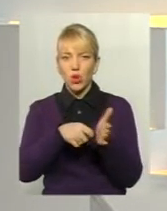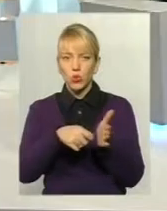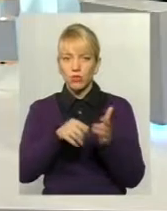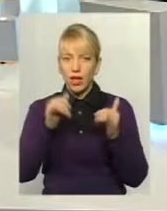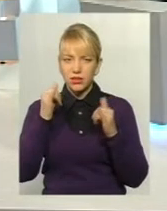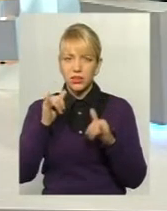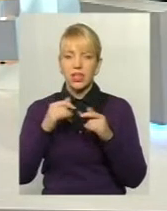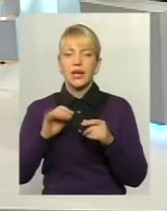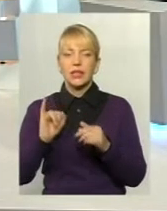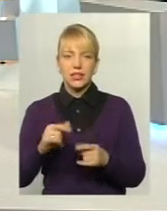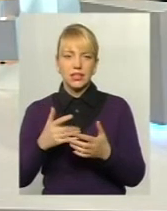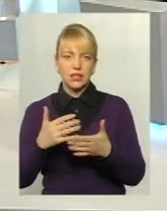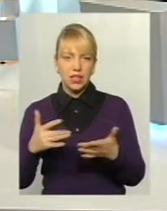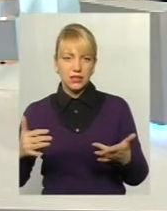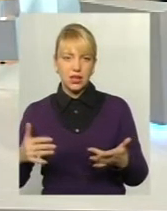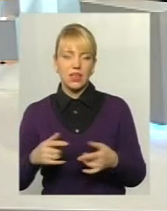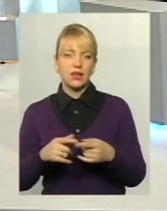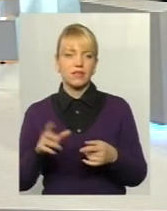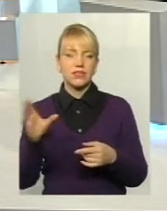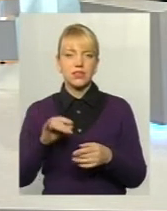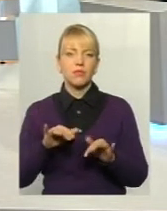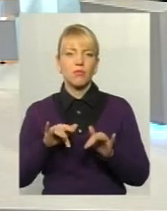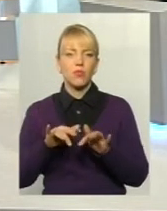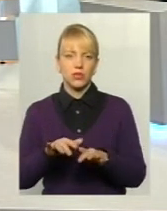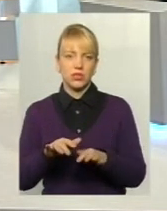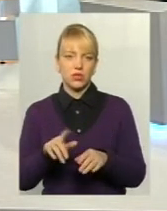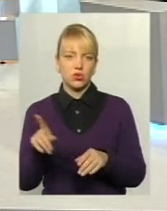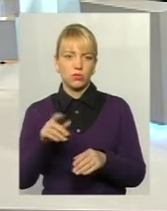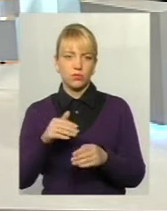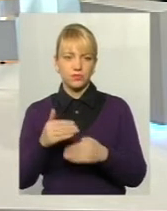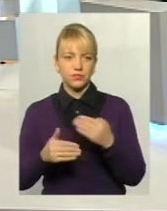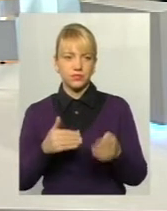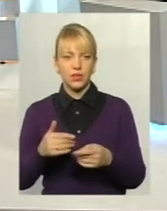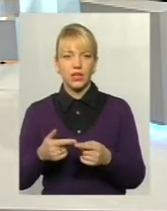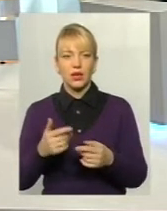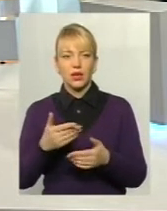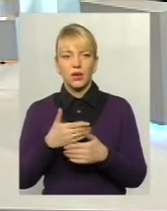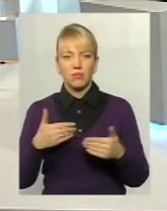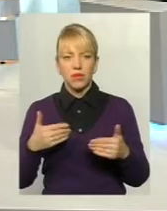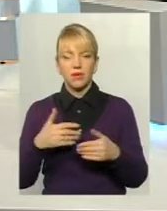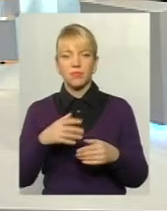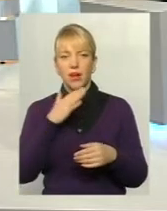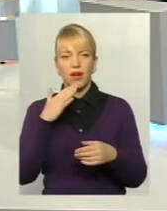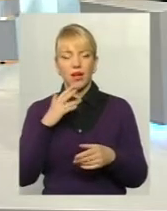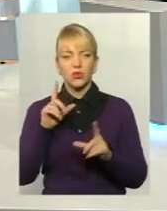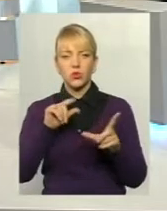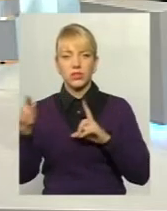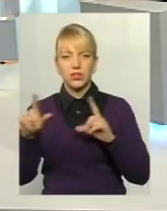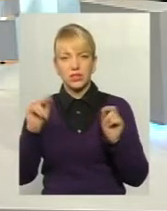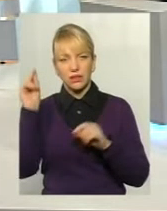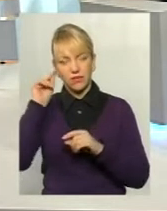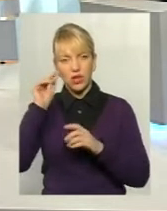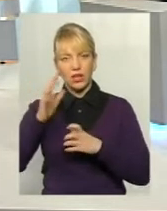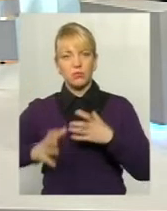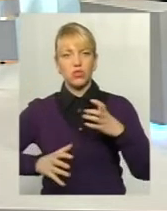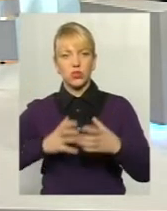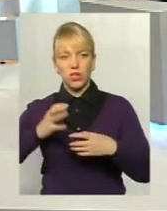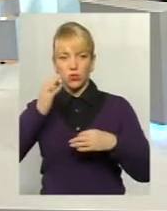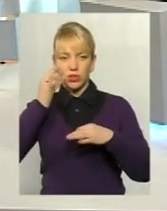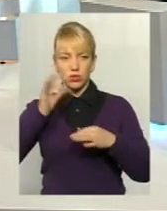скажімо, і далі всі ланки процесу пройти. Вірно. От ми багато їздили, вивчали міжнародний досвід. Як